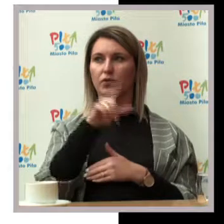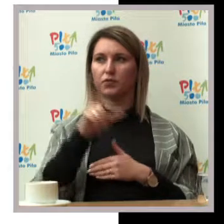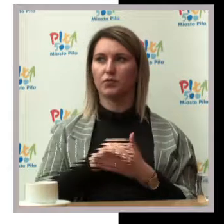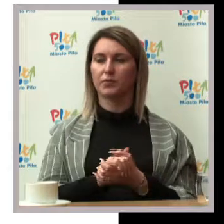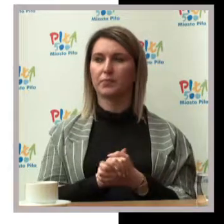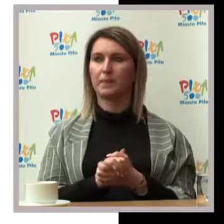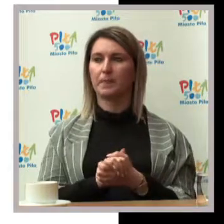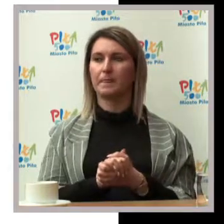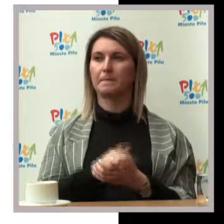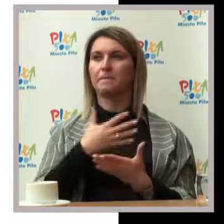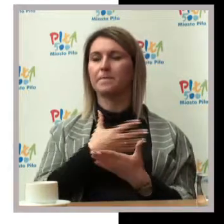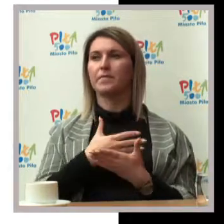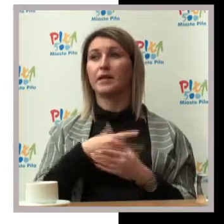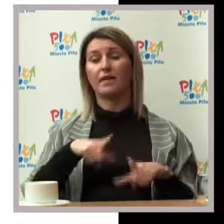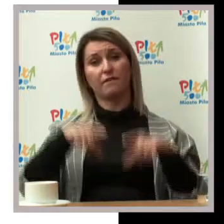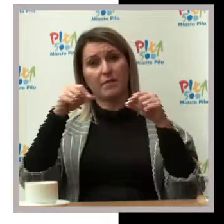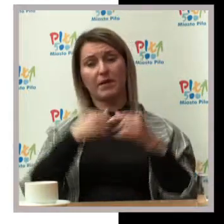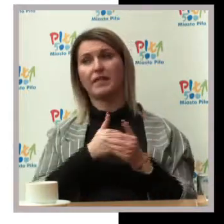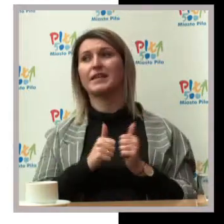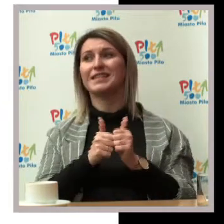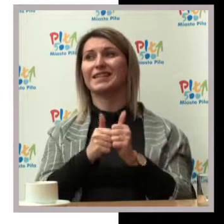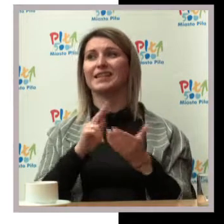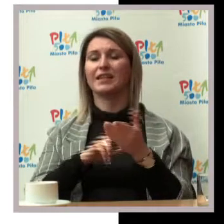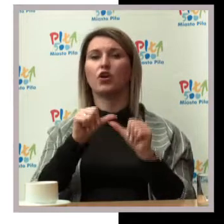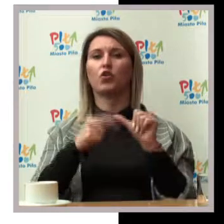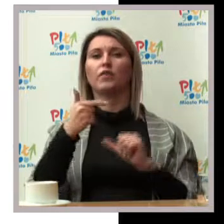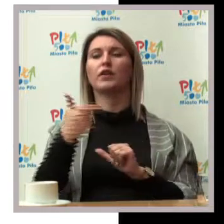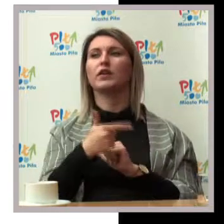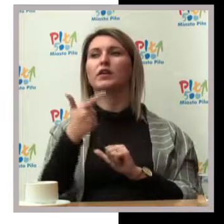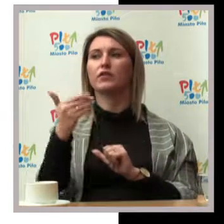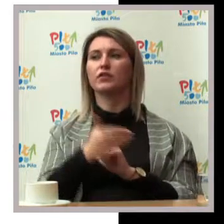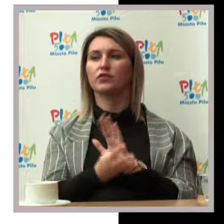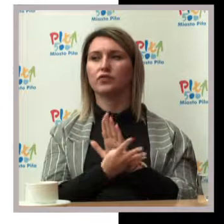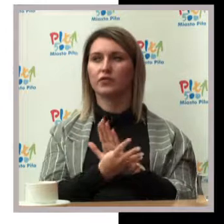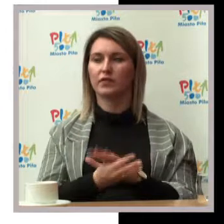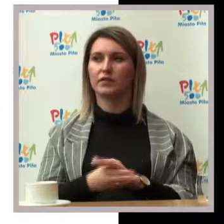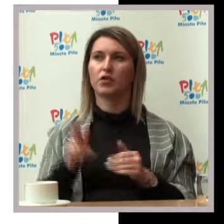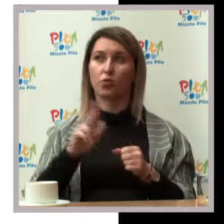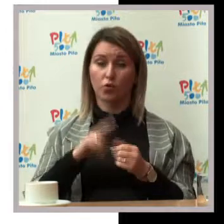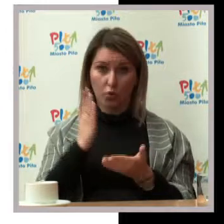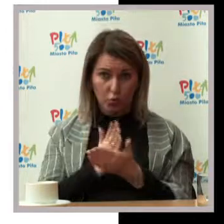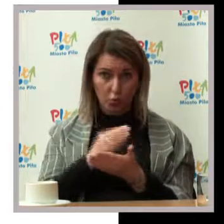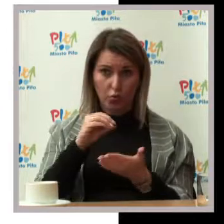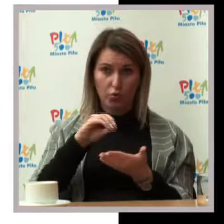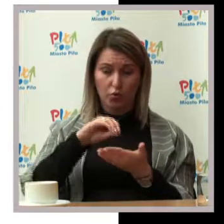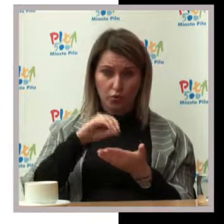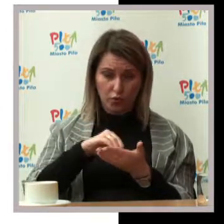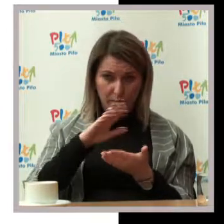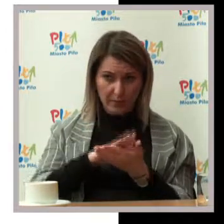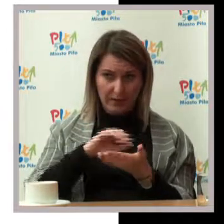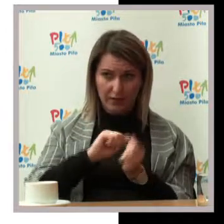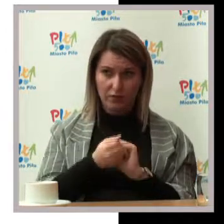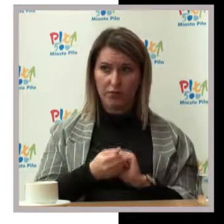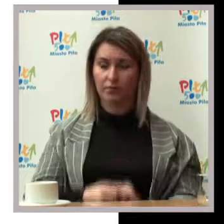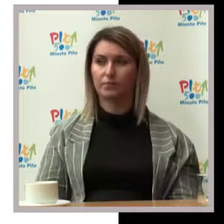I wydatki inwestycyjne, wybrane oczywiście zagadnienia, które są wpisane na ten moment już do budżetu, w znakomitej części one